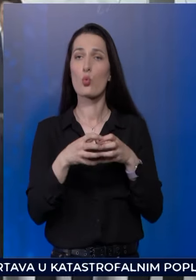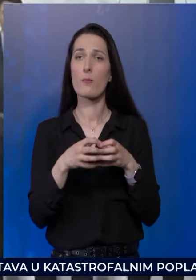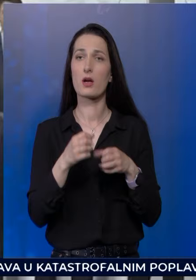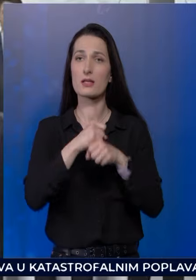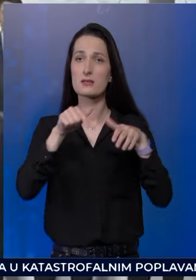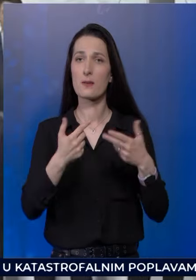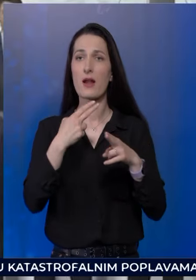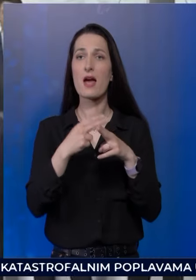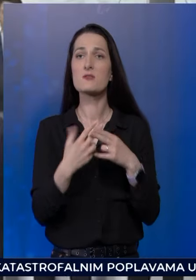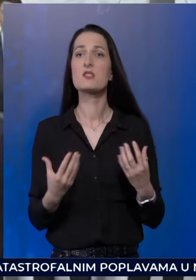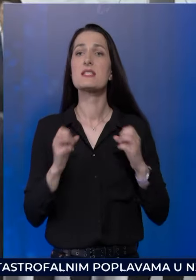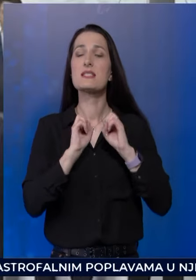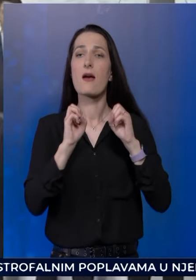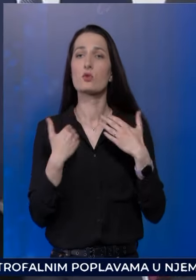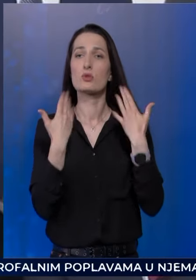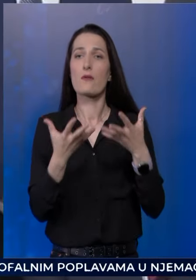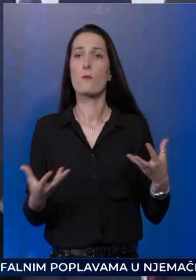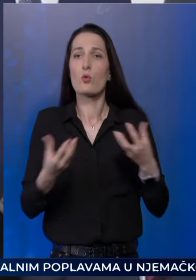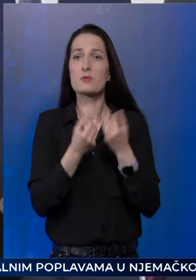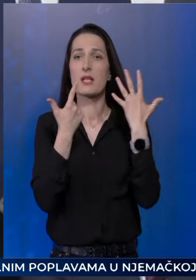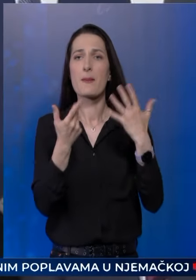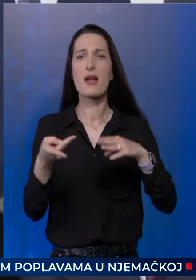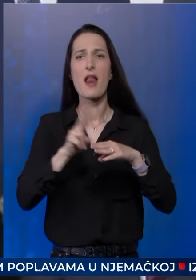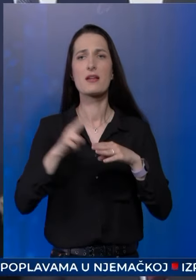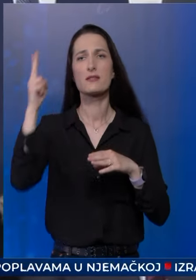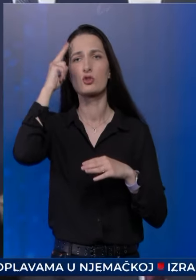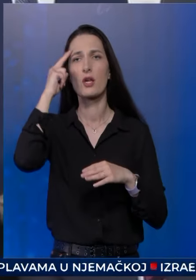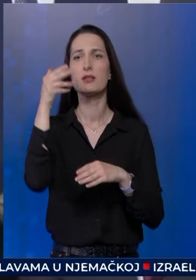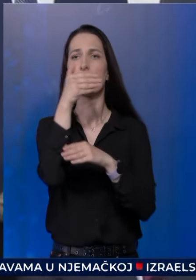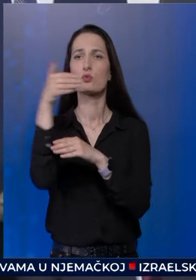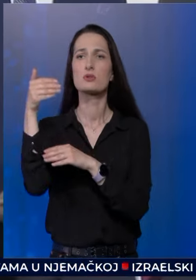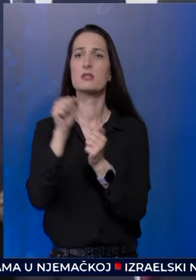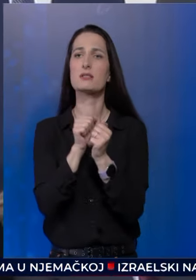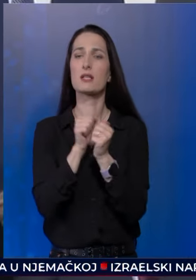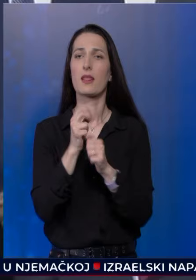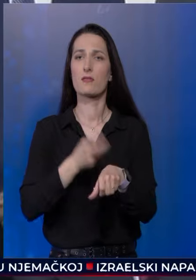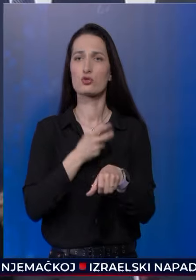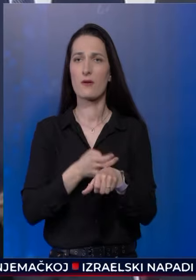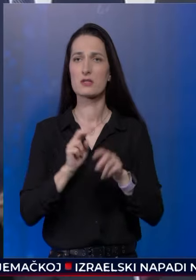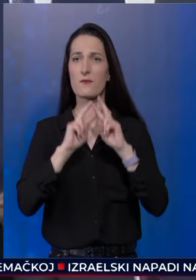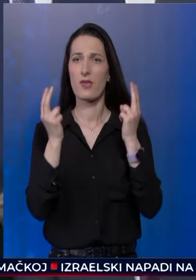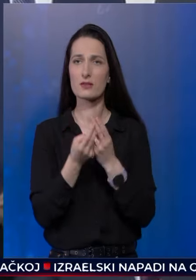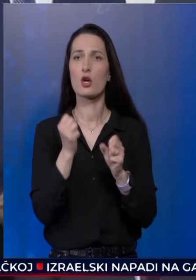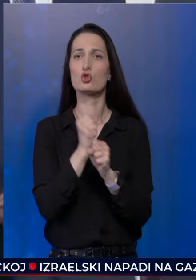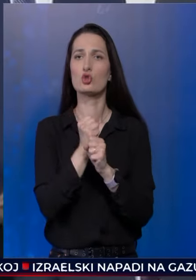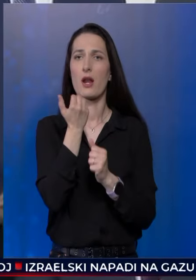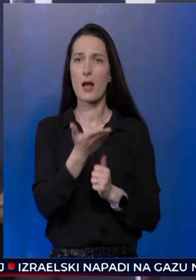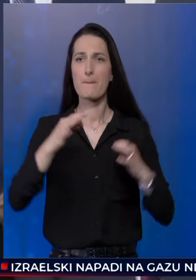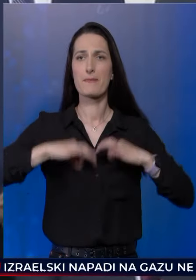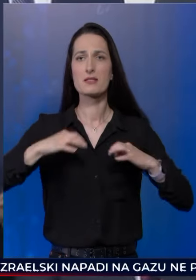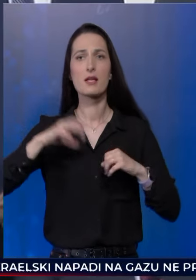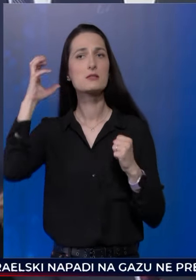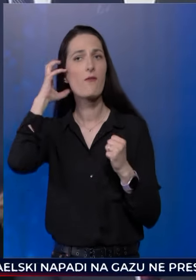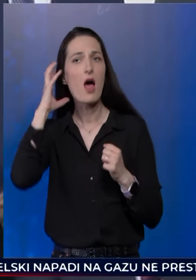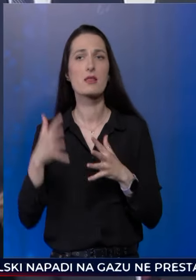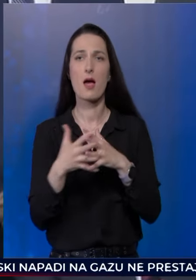G7 naziv je za savjetodavni forum 7 najznačajnijih industrijskih država svijeta. Čine ga predsjednici vlada